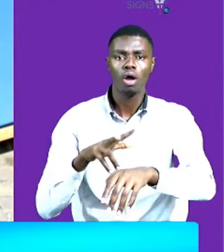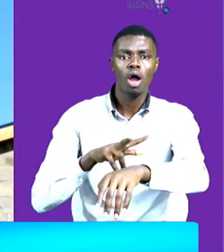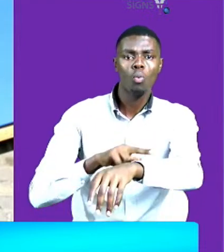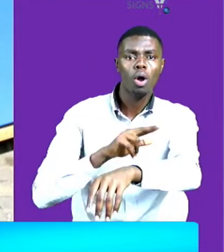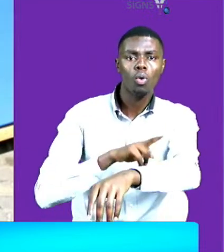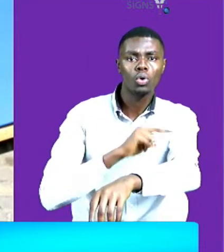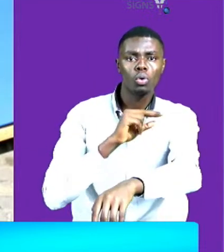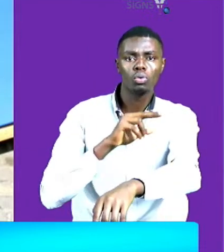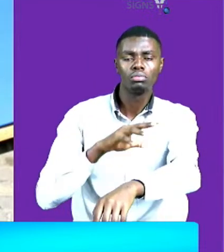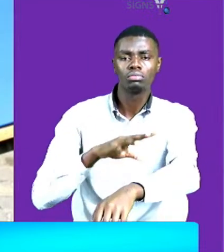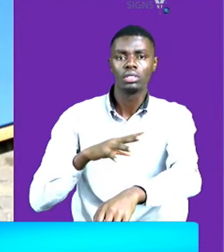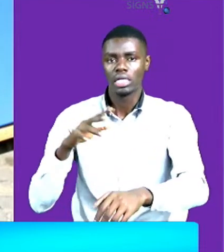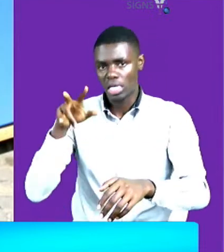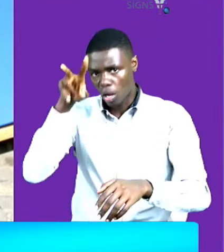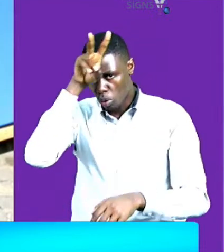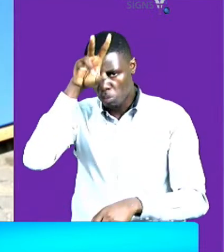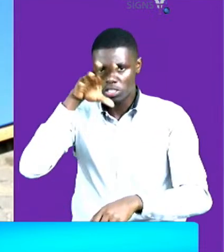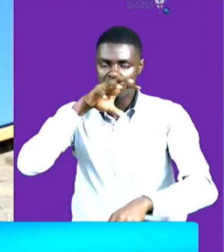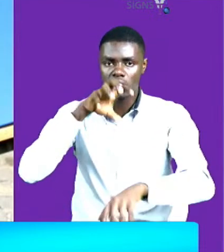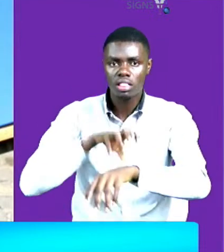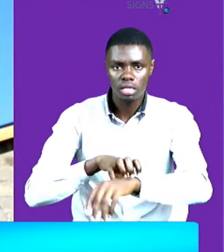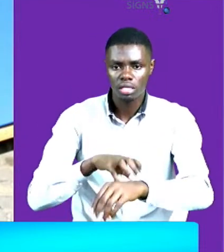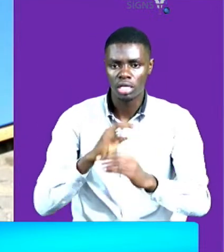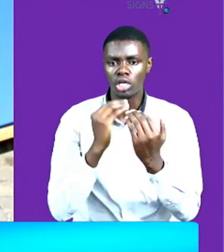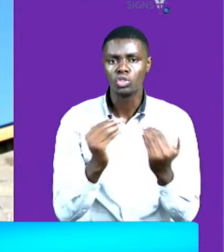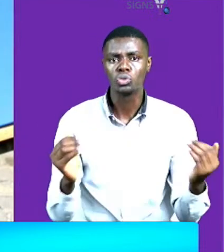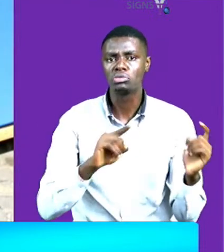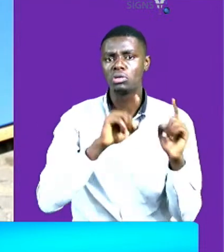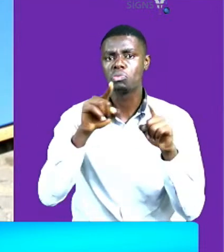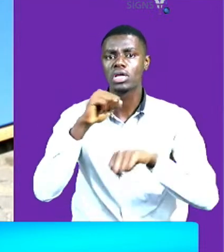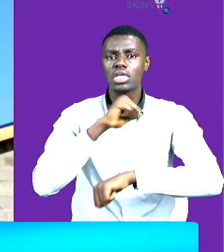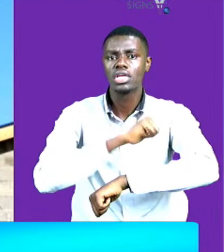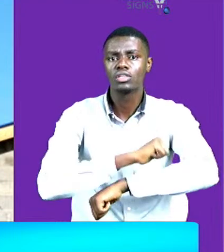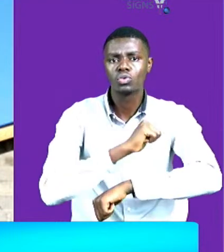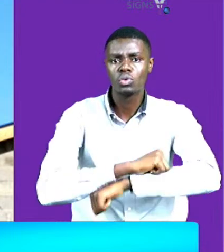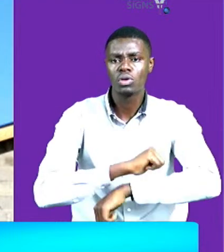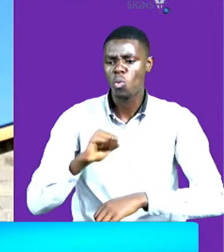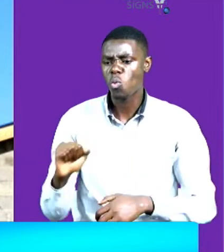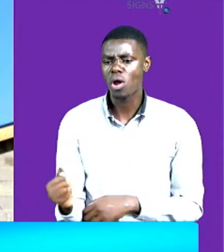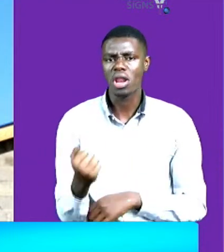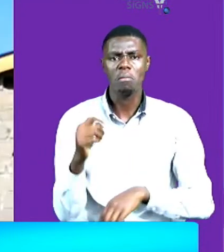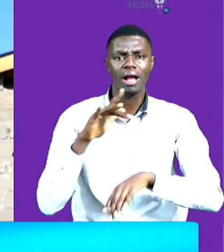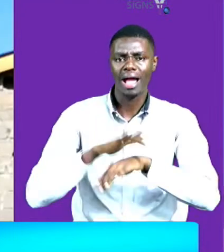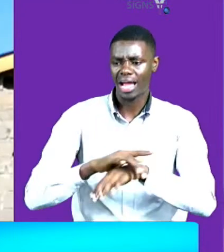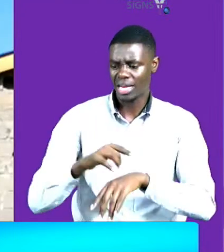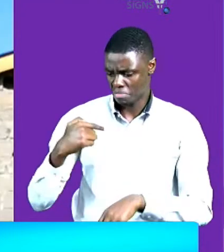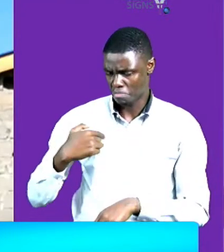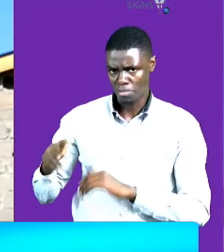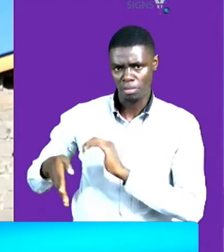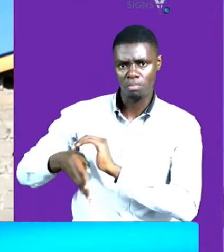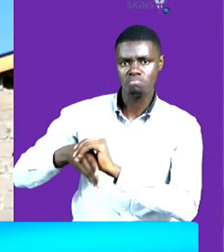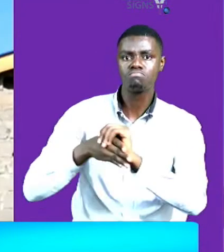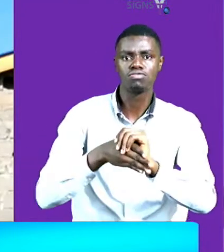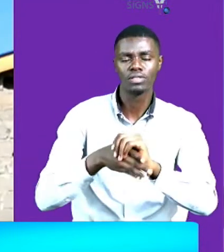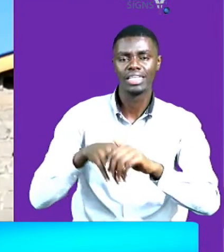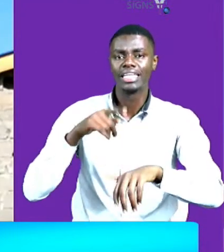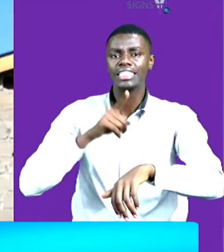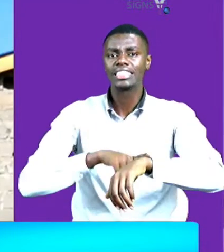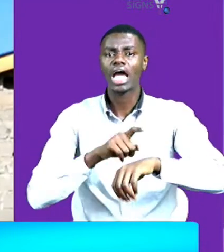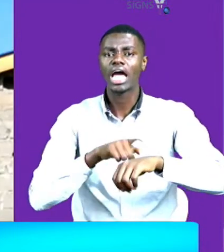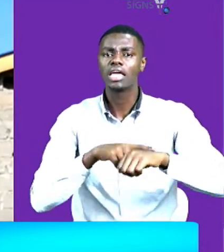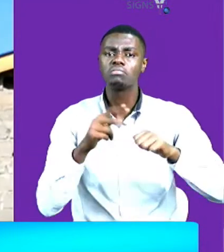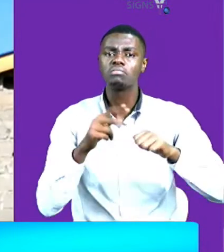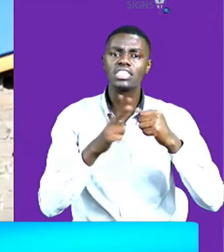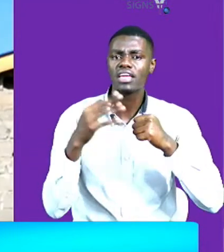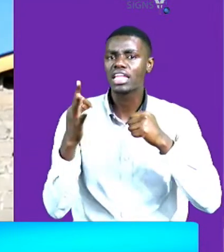buzi. Watoto huku wakienda shule inabidi waamke mapema uwapeleke. Kifika saa 1, saa 2, fiti